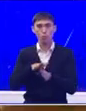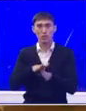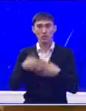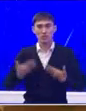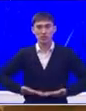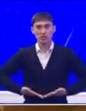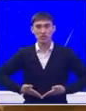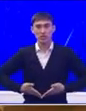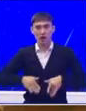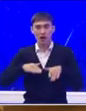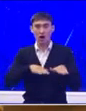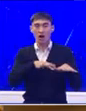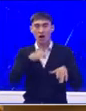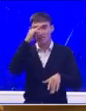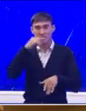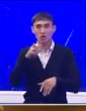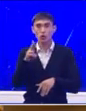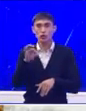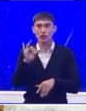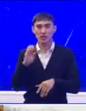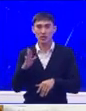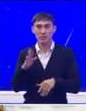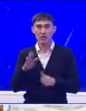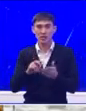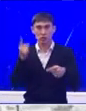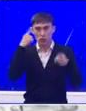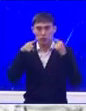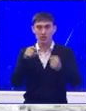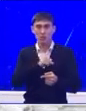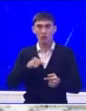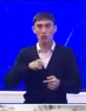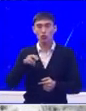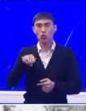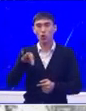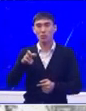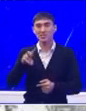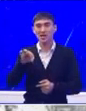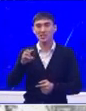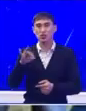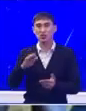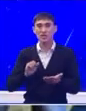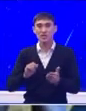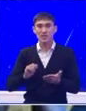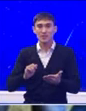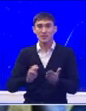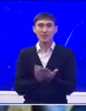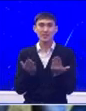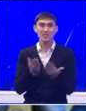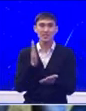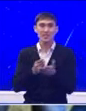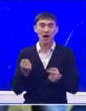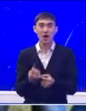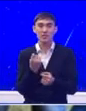быта казахского народа тех времен, с иллюстрациями самого Томаса Аткинсона. Особое место в книге занимает родник Тамшибулах, живительная